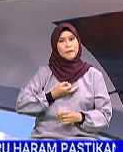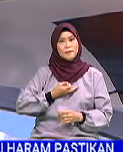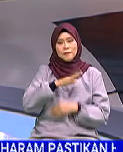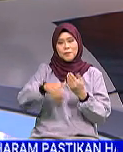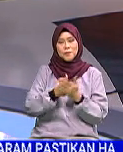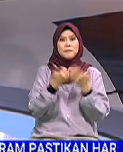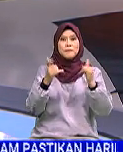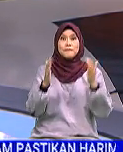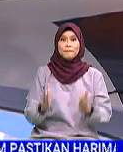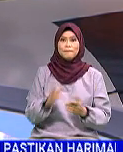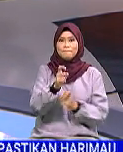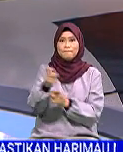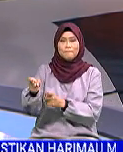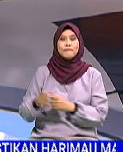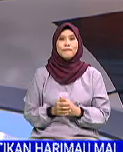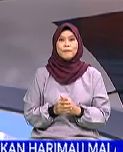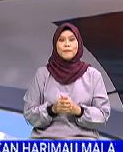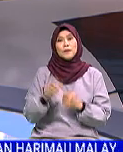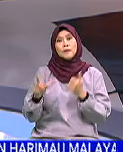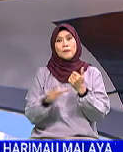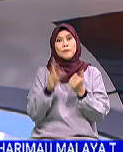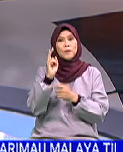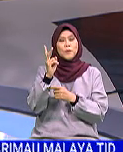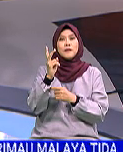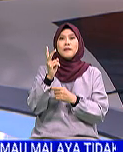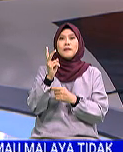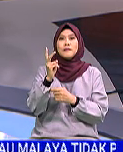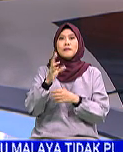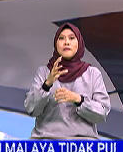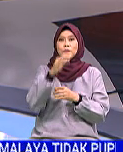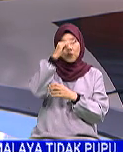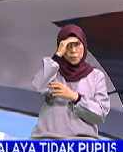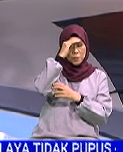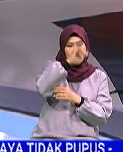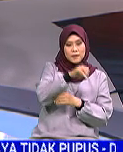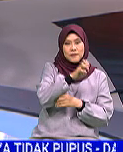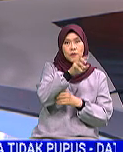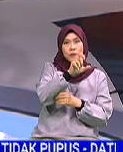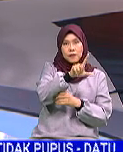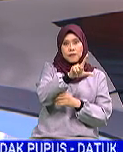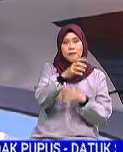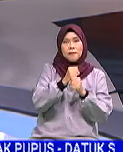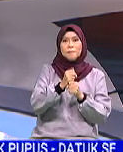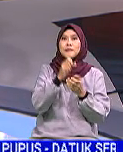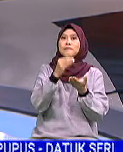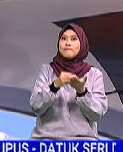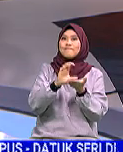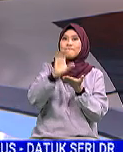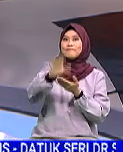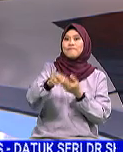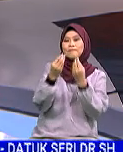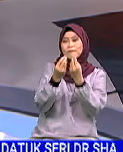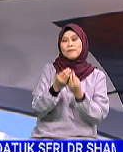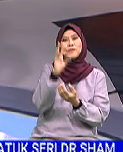pemain. Bagi naik juara pula, Johor Jewels menerima pulangan dengan hadiah kemenangan wang tunai